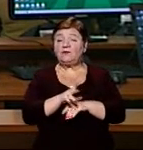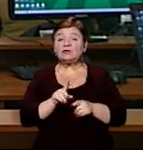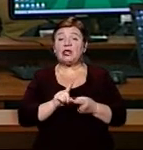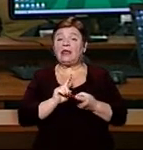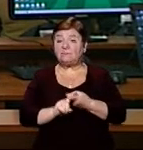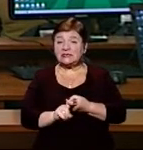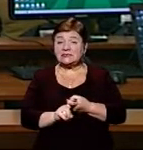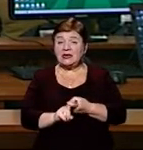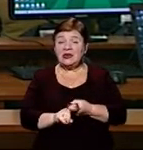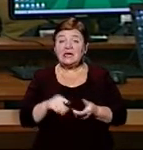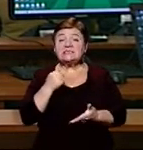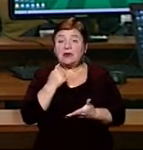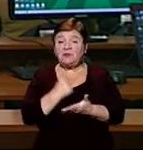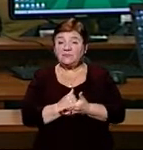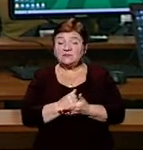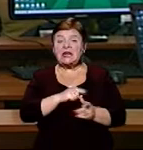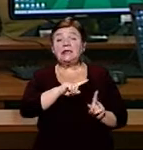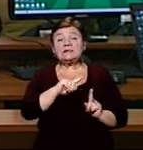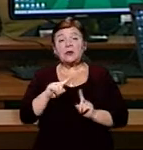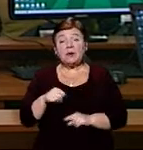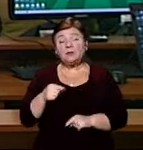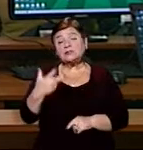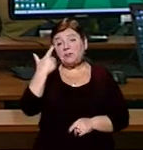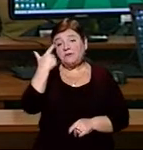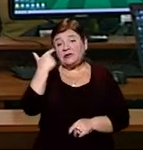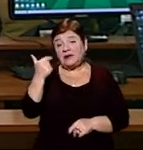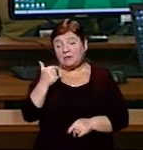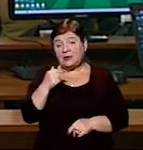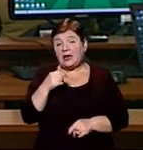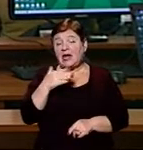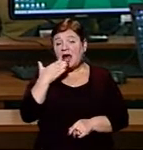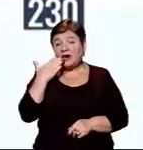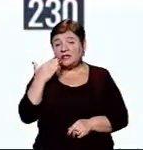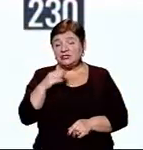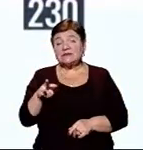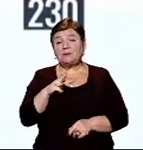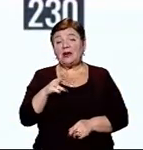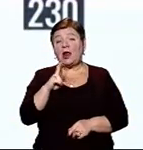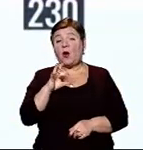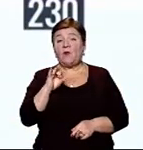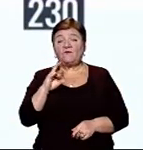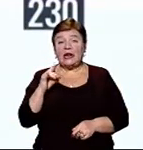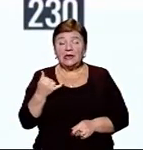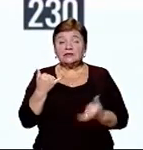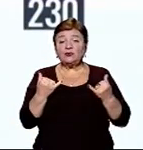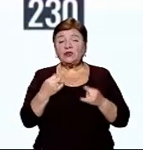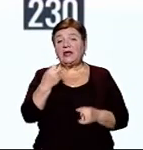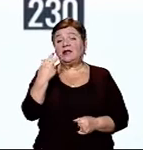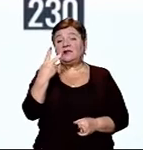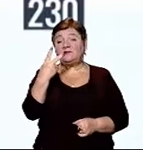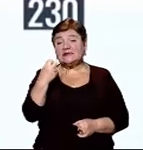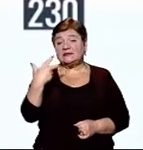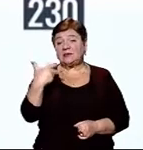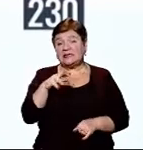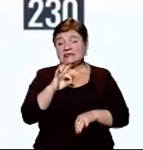інфекції зафіксували за добу на Закарпатті. Про це повідомила речниця ОДА Марина Коваль. Загалом в області на сьогодні 230